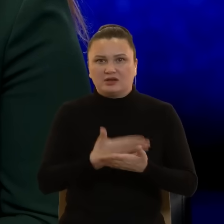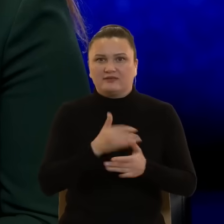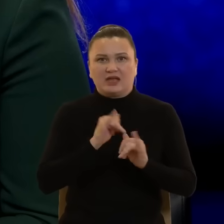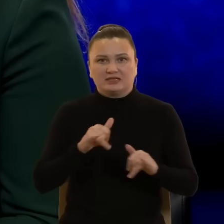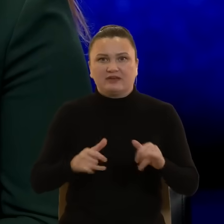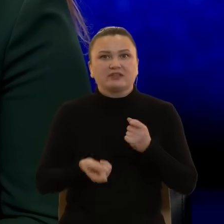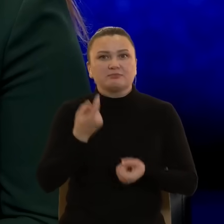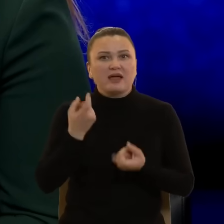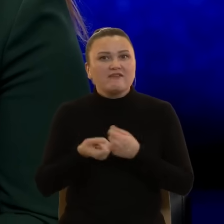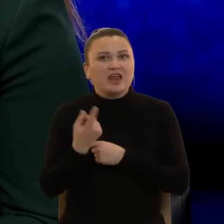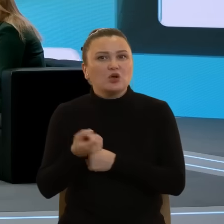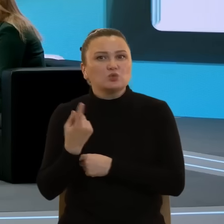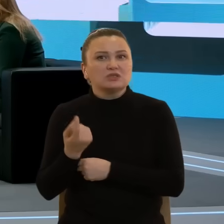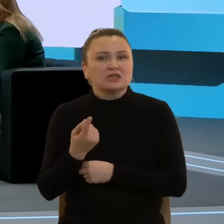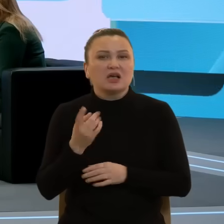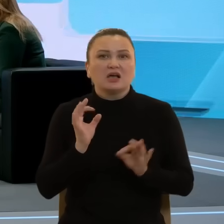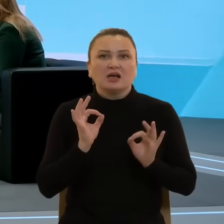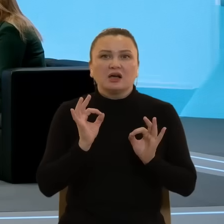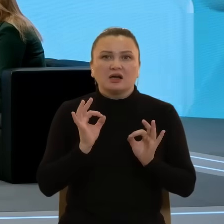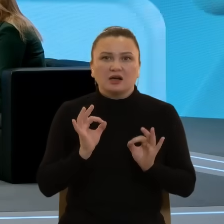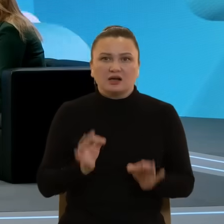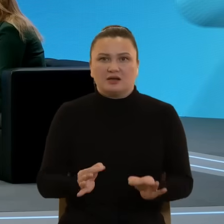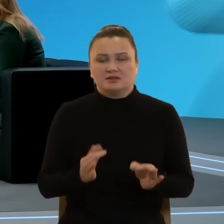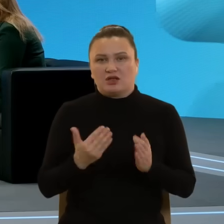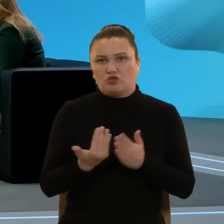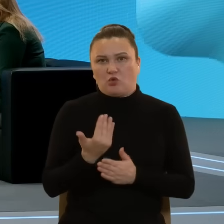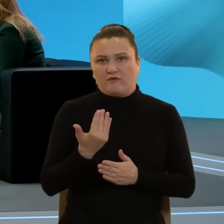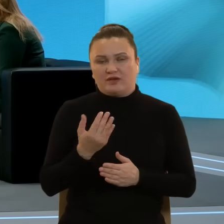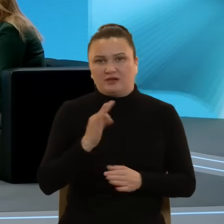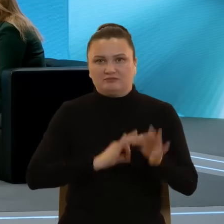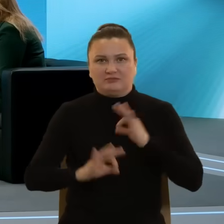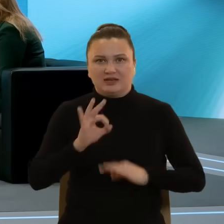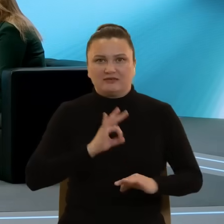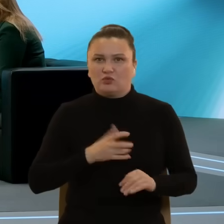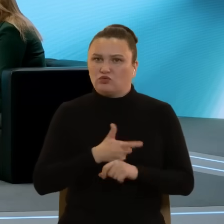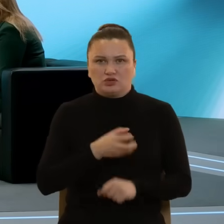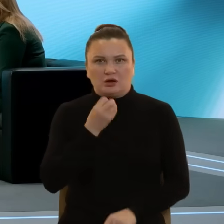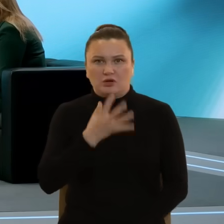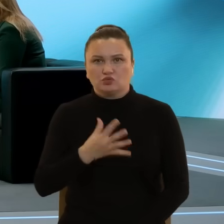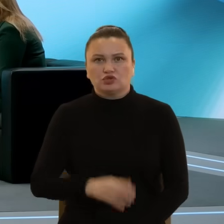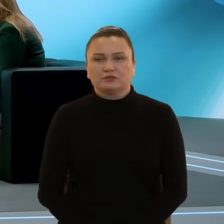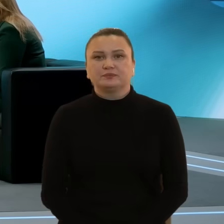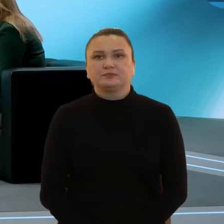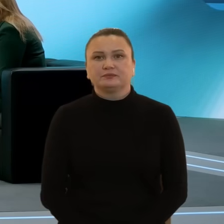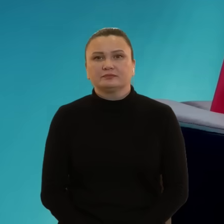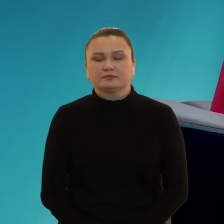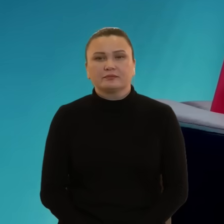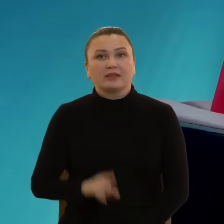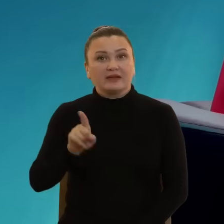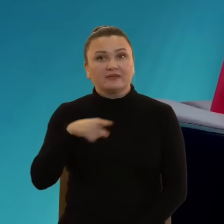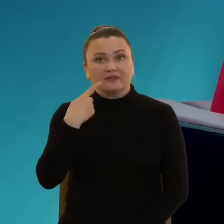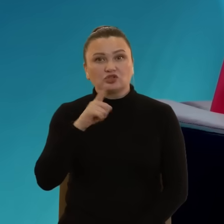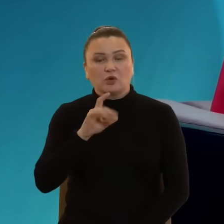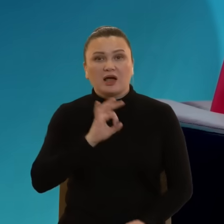развиваются, появляются, вот как раз в этой области появляются новые соединения, достаточно эффективные. Вы говорили о том,